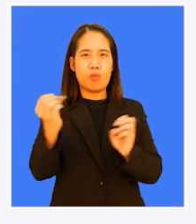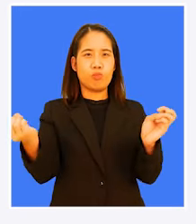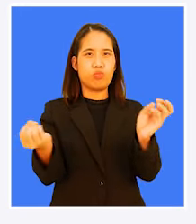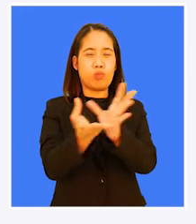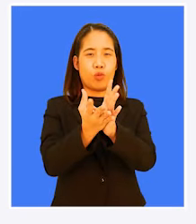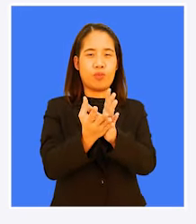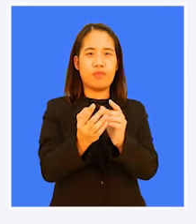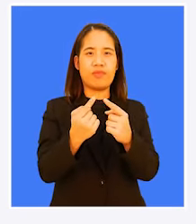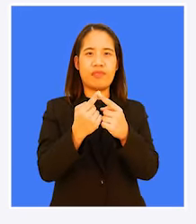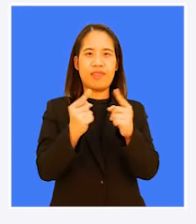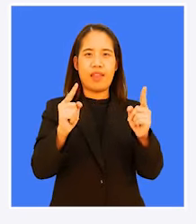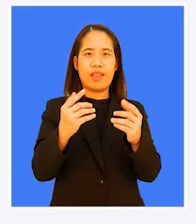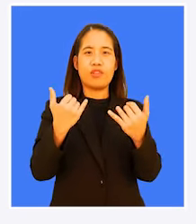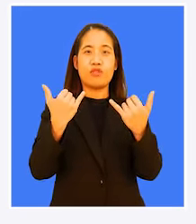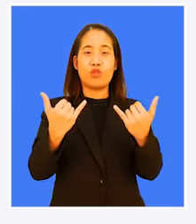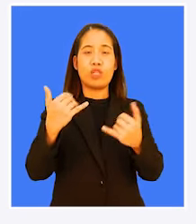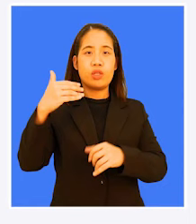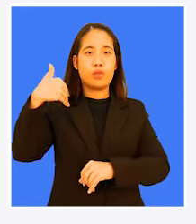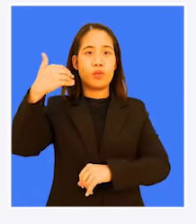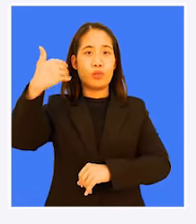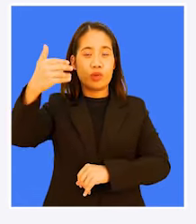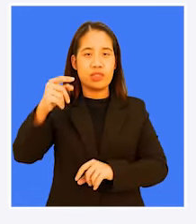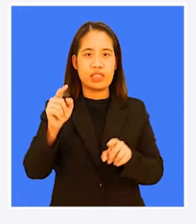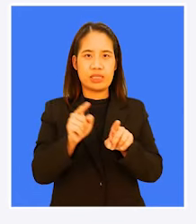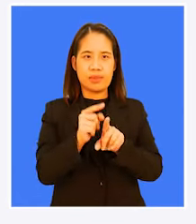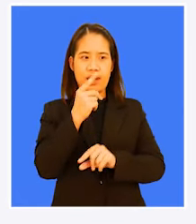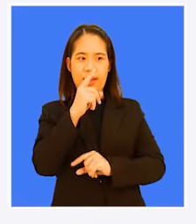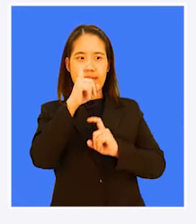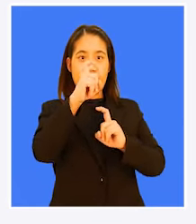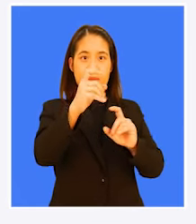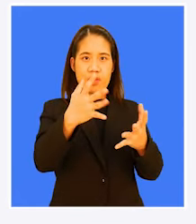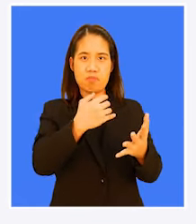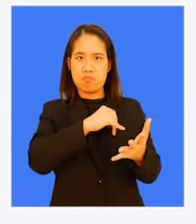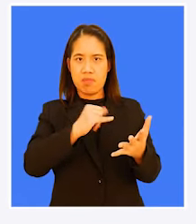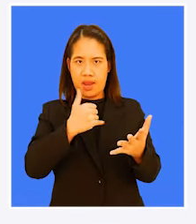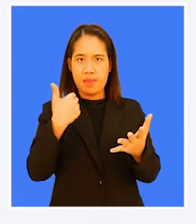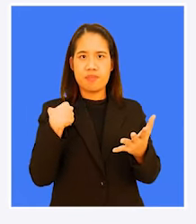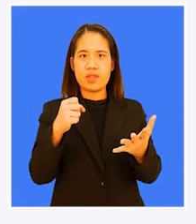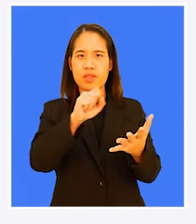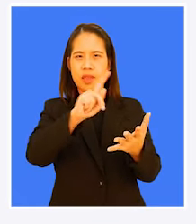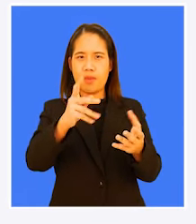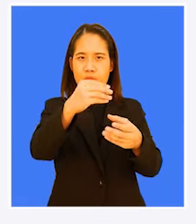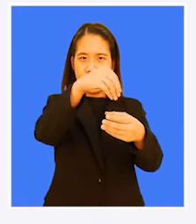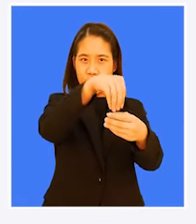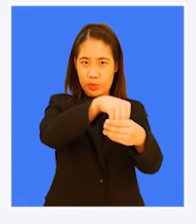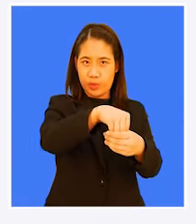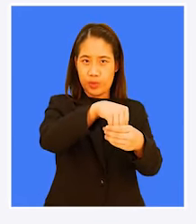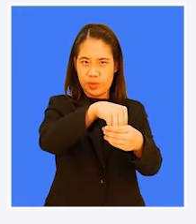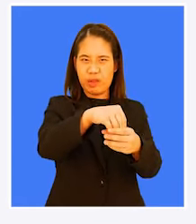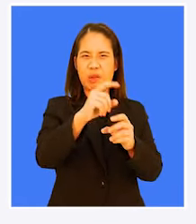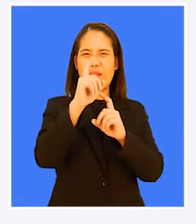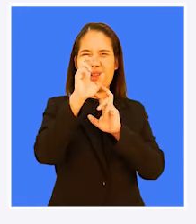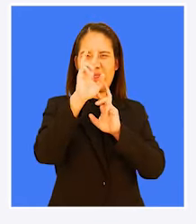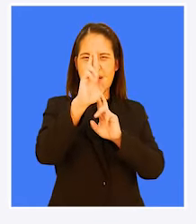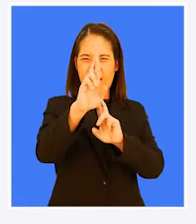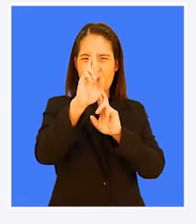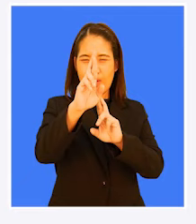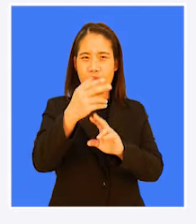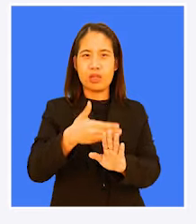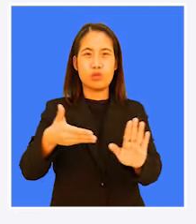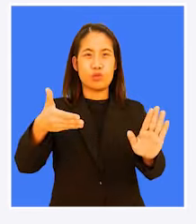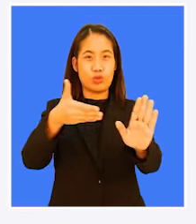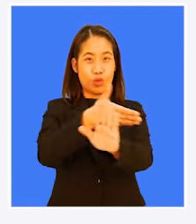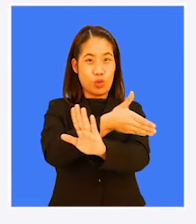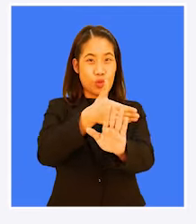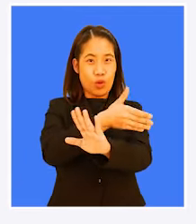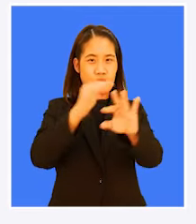ายแต่ในปัจจุบันเนื้อหาที่ดูไม่มีความเสี่ยงอาจจะมีมัลแวร์หรือการฟิชชิ่งซ่อนอยู่ก็เป็นได้ดังนั้นก่อนจะ